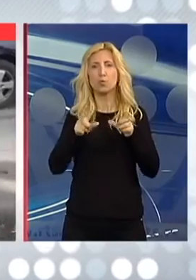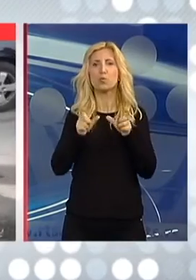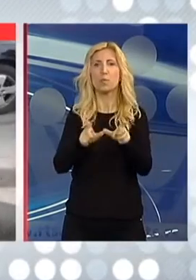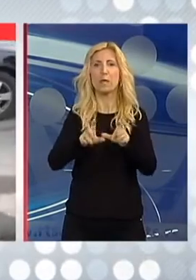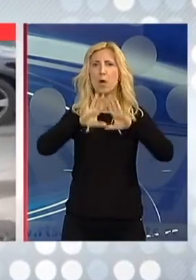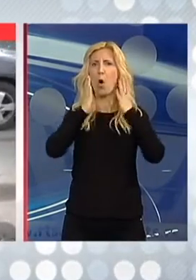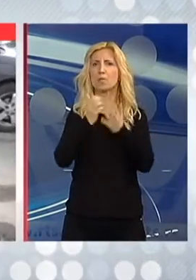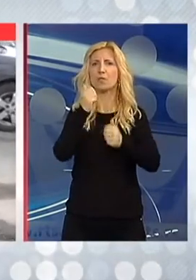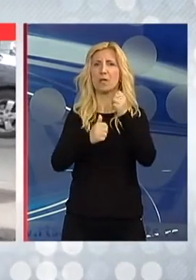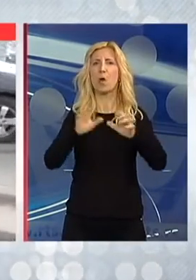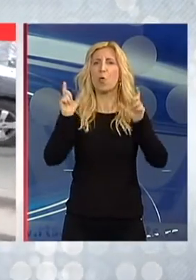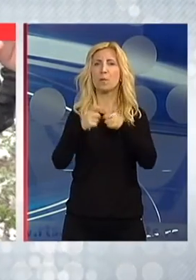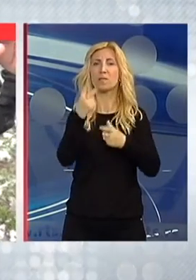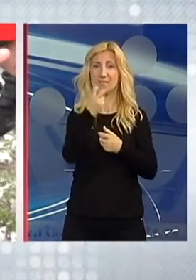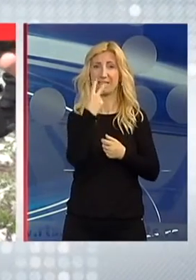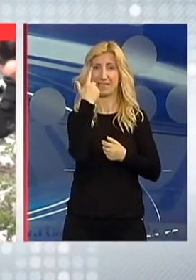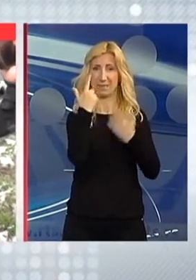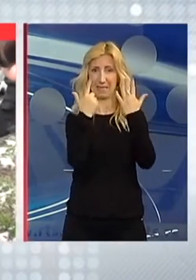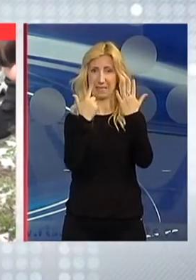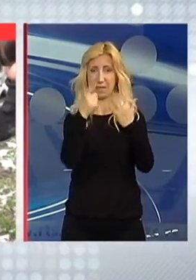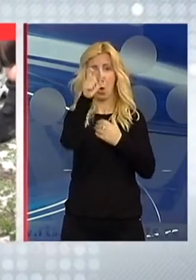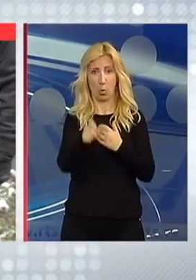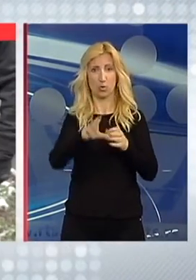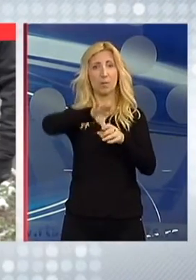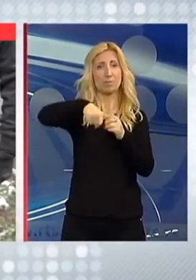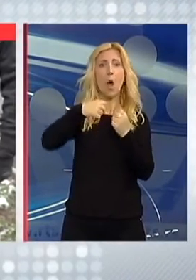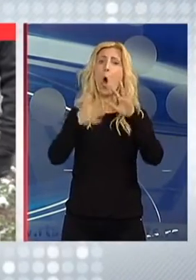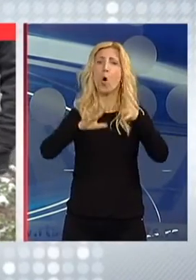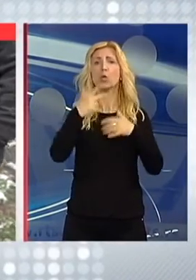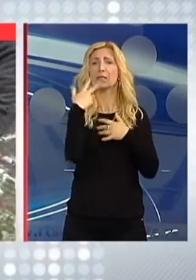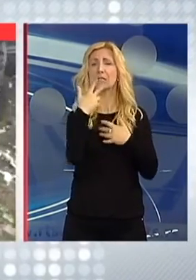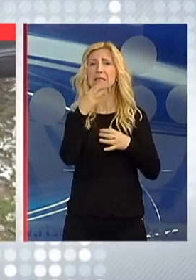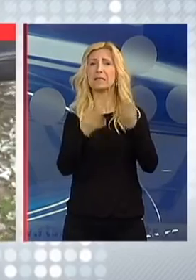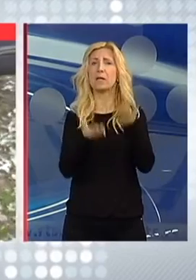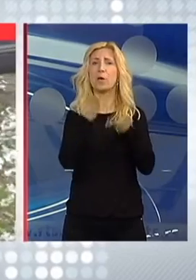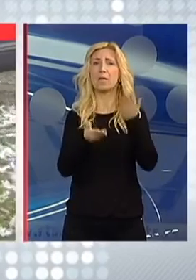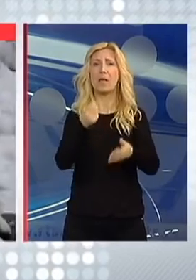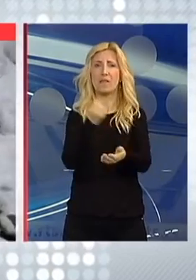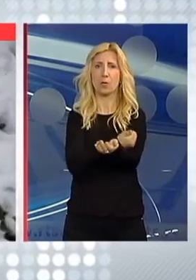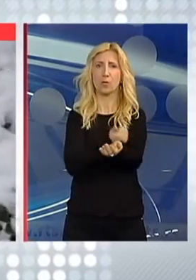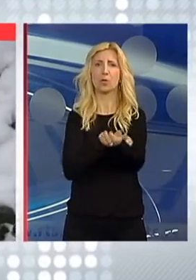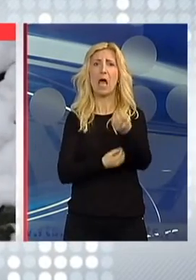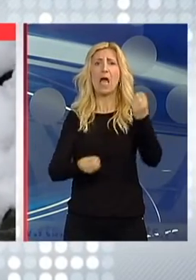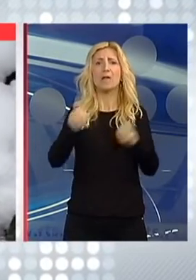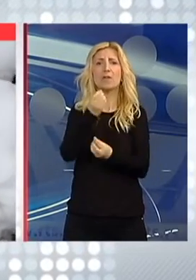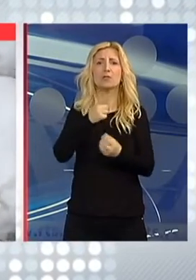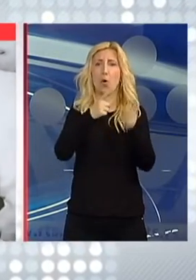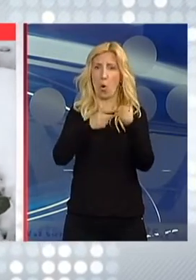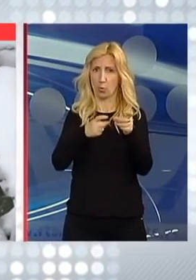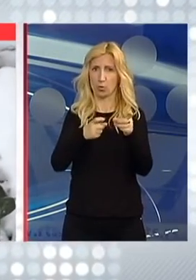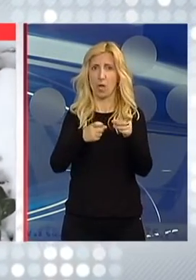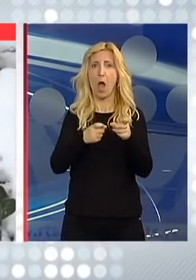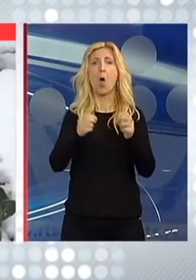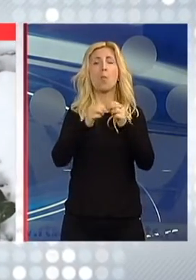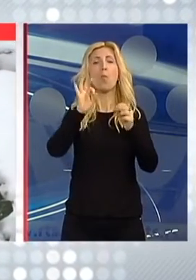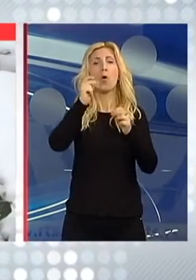kriminala uhapsila 270 osoba, zaplenila oko 30 kg narkotika i veću količinu oružja. U